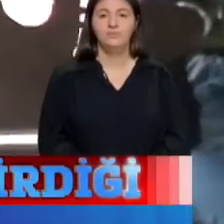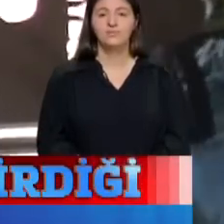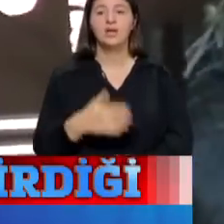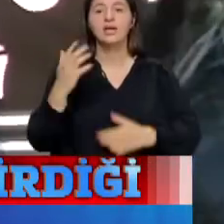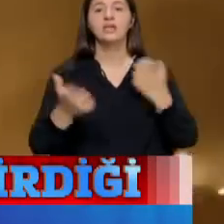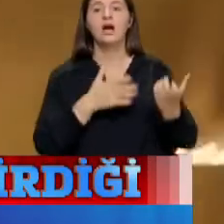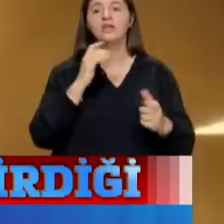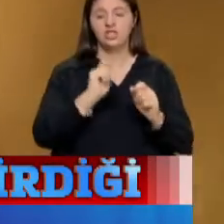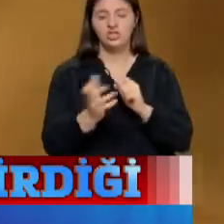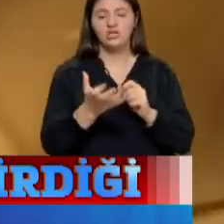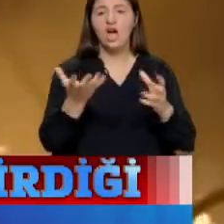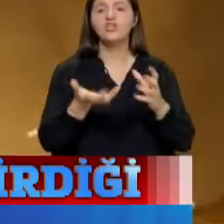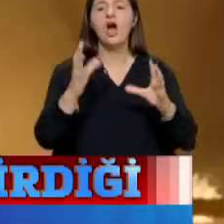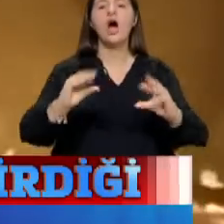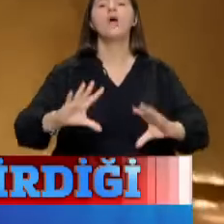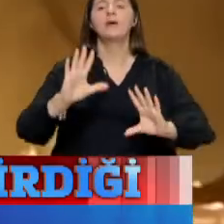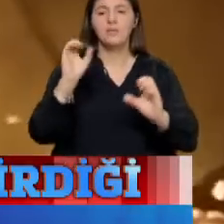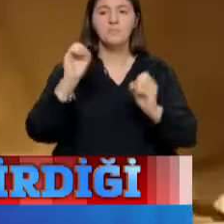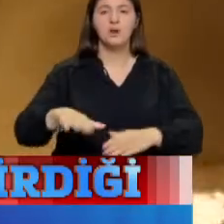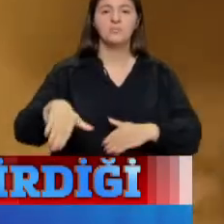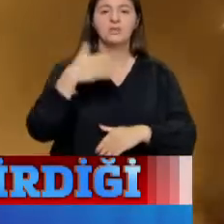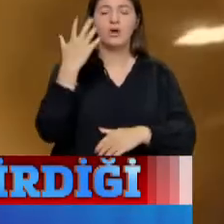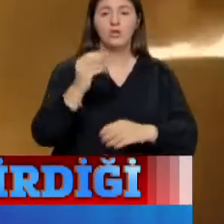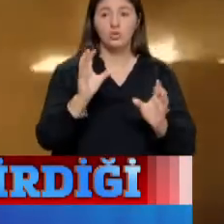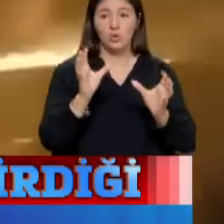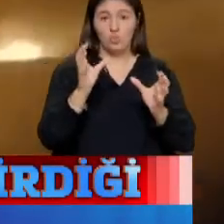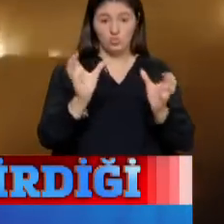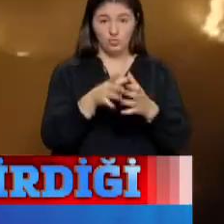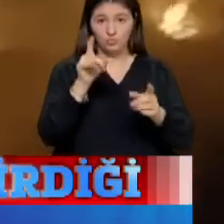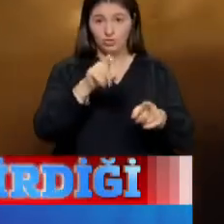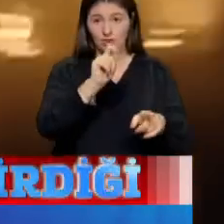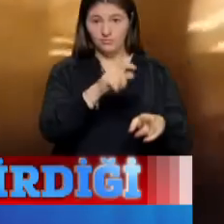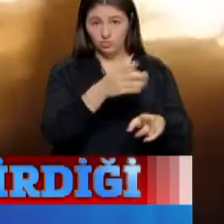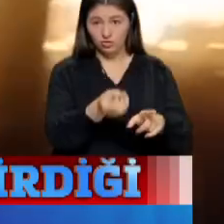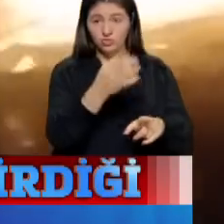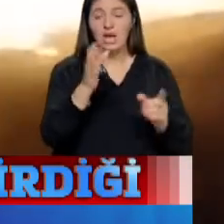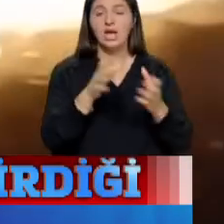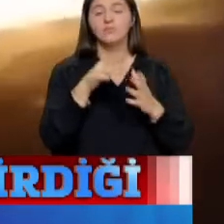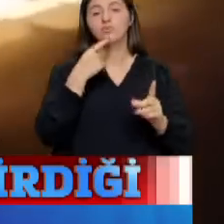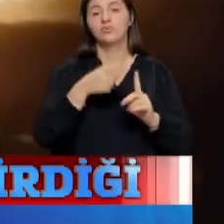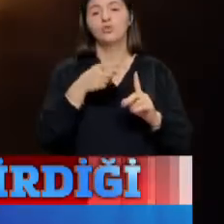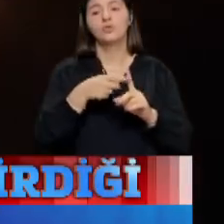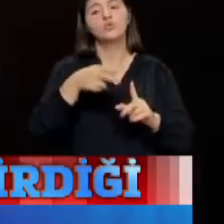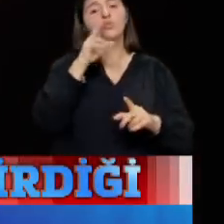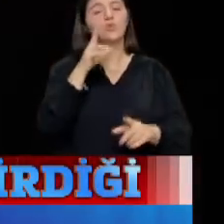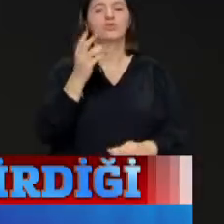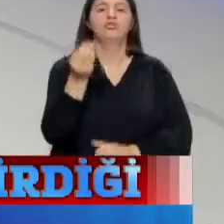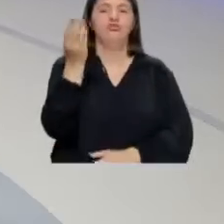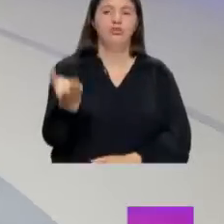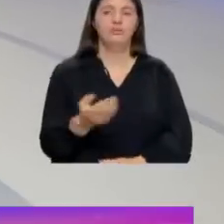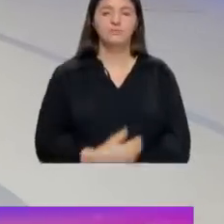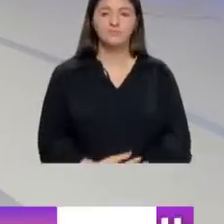yangına yaktıkları ateşi söndürmeyerek ormanlık alanına giren Grup mu sebep oldu ekiplerin başlattığı soruşturma sonucunda anlaşılacak